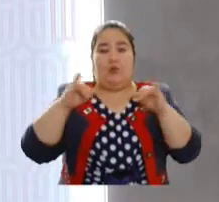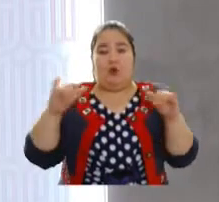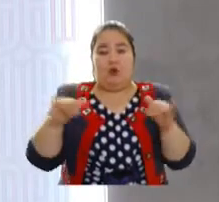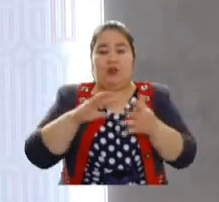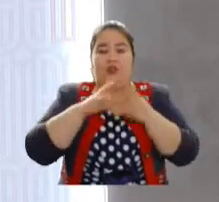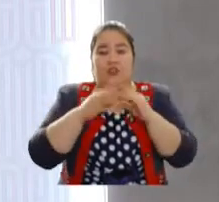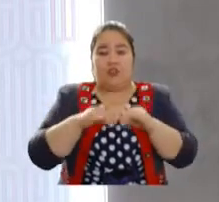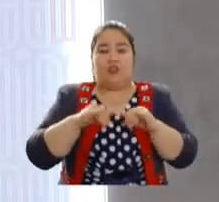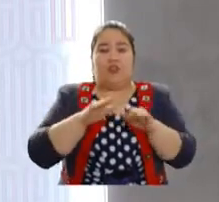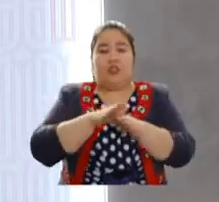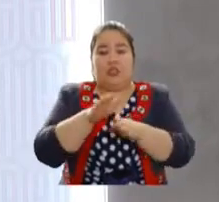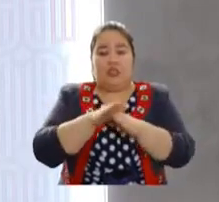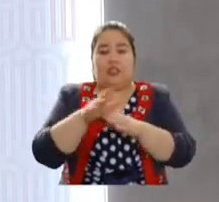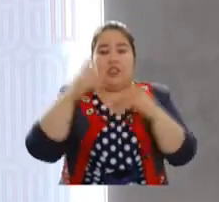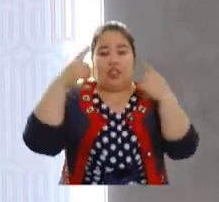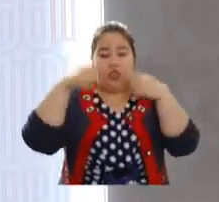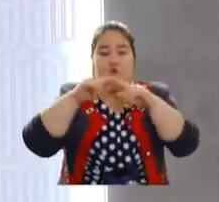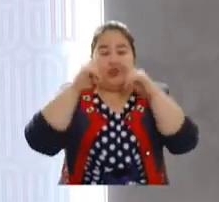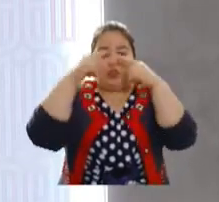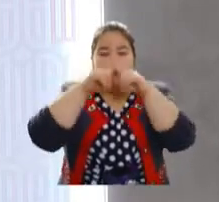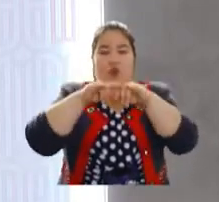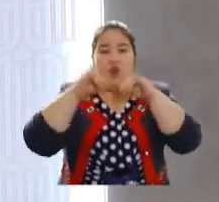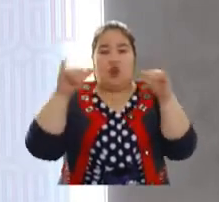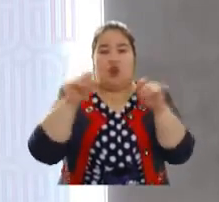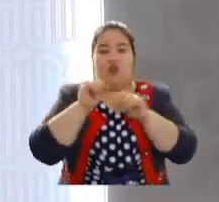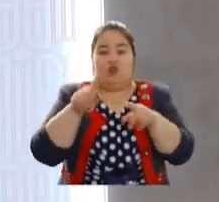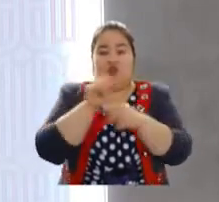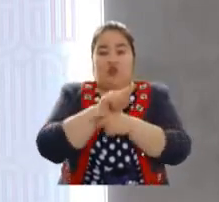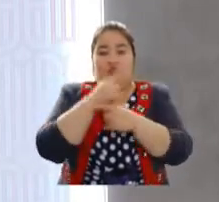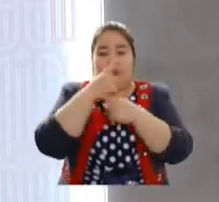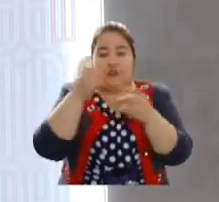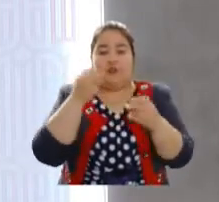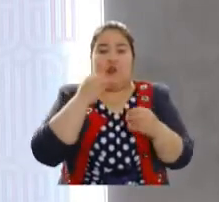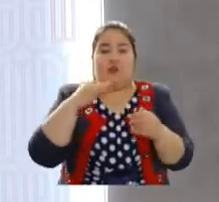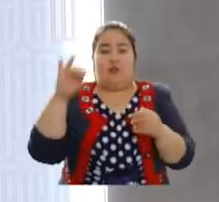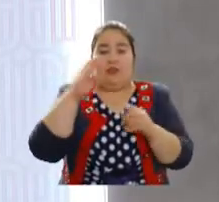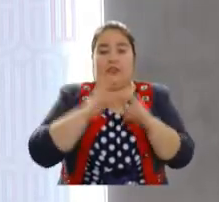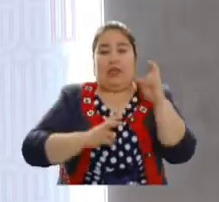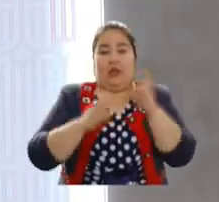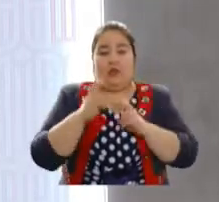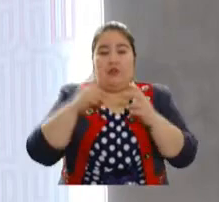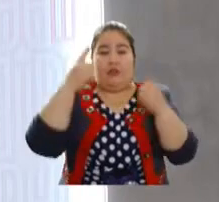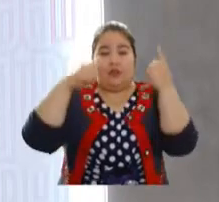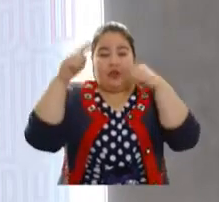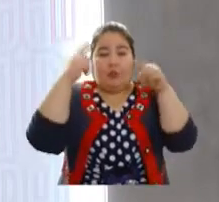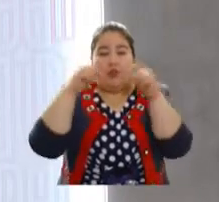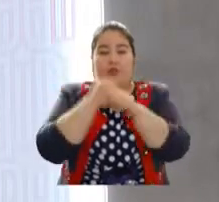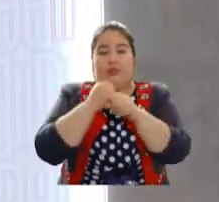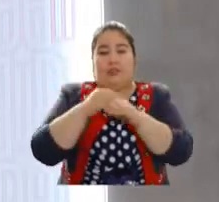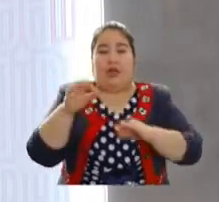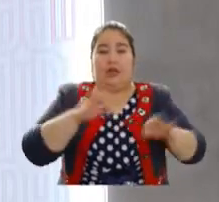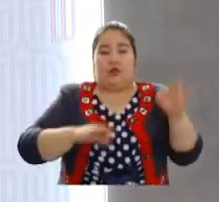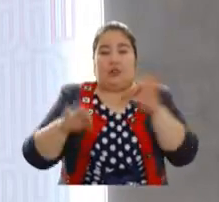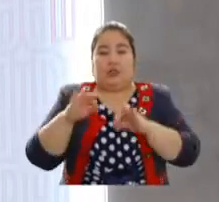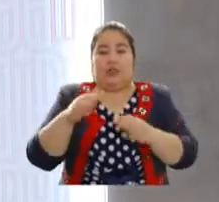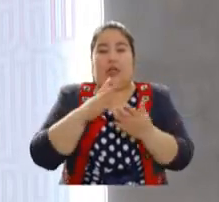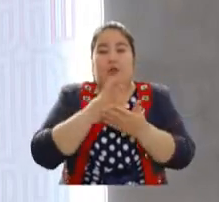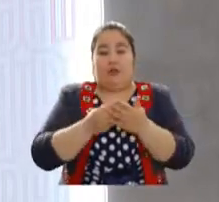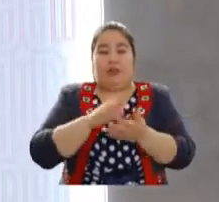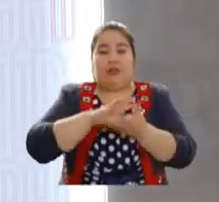rivojlantirish, ilg'or texnologiyalarni joriy etish, oziq-ovqat sanoatini hamda zamonaviy agrosanoat klasterlari va